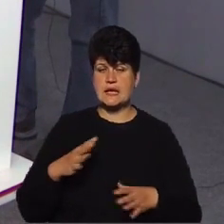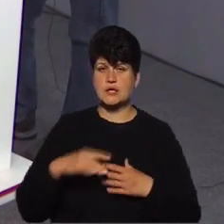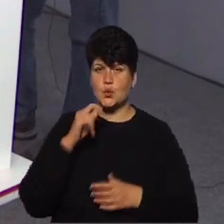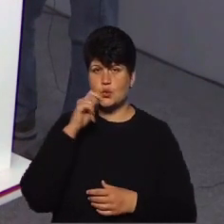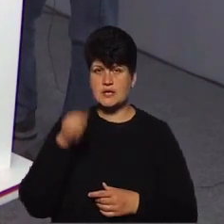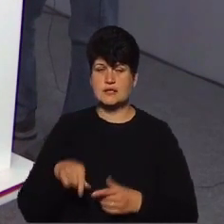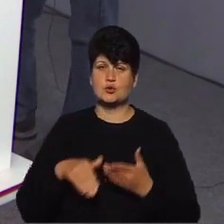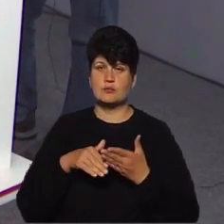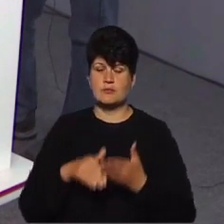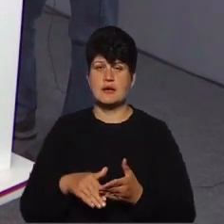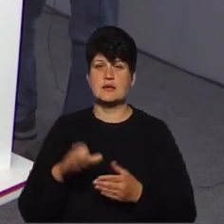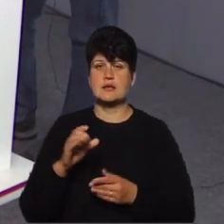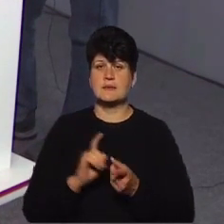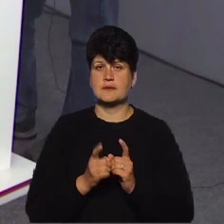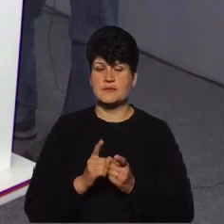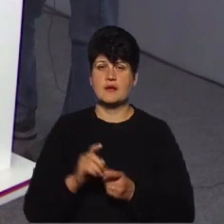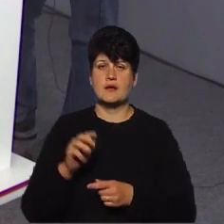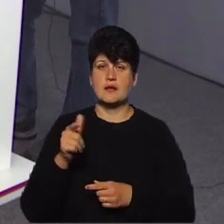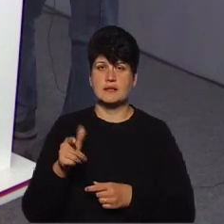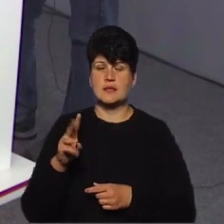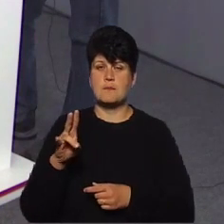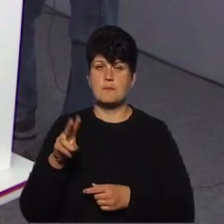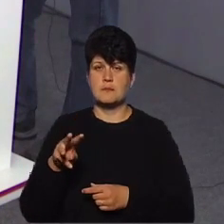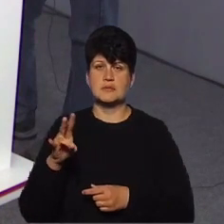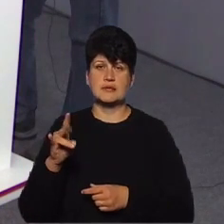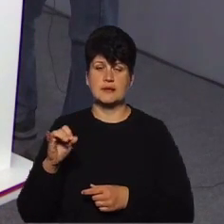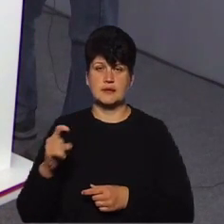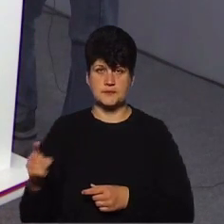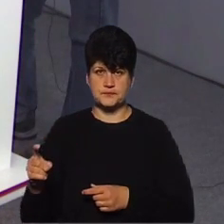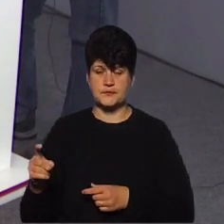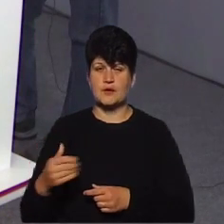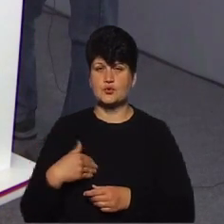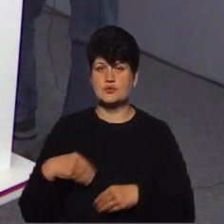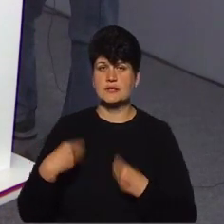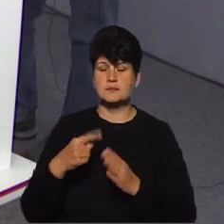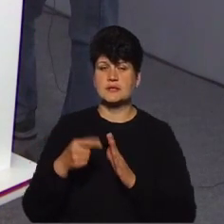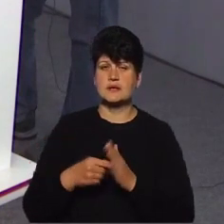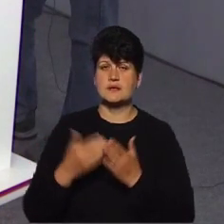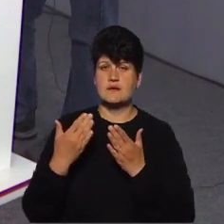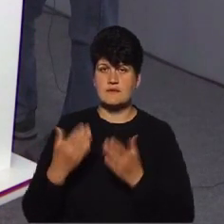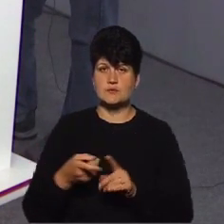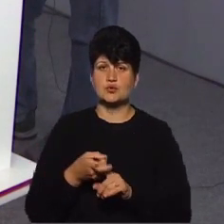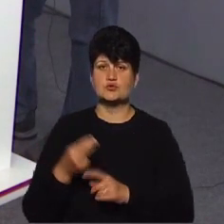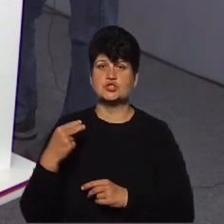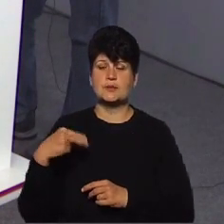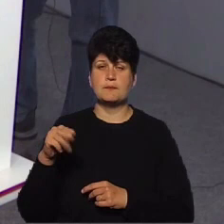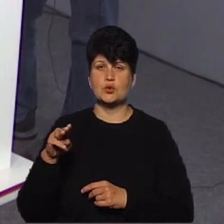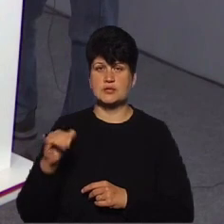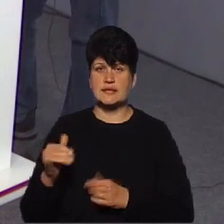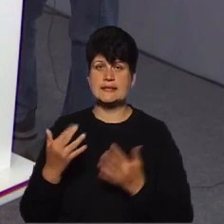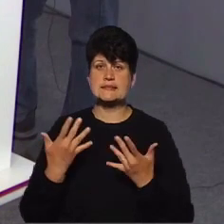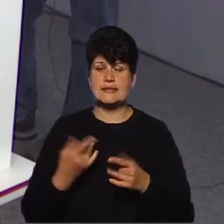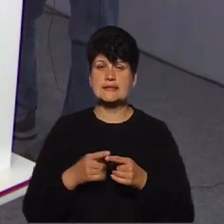Мних. Пане Михайле, спершу до вас хочу поставити питання стосовно чемпіонату. Наскільки це значна перемога, і